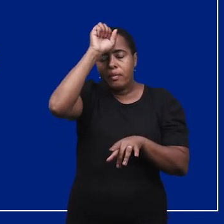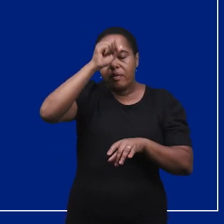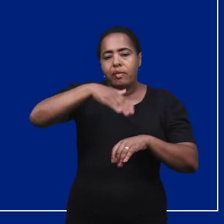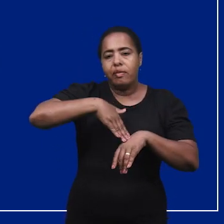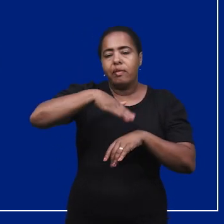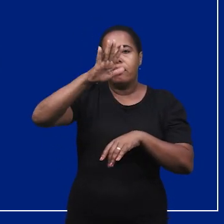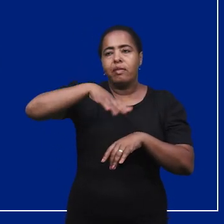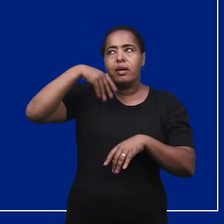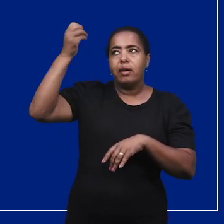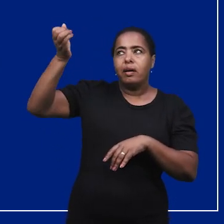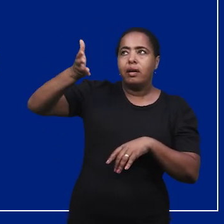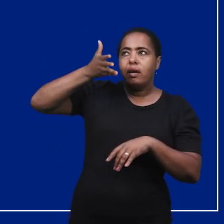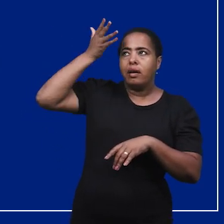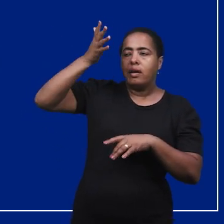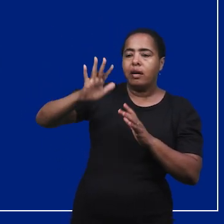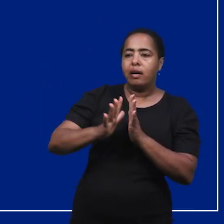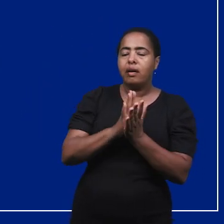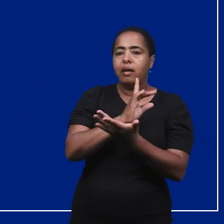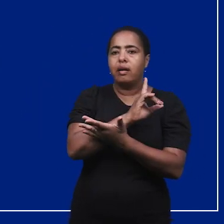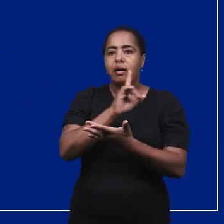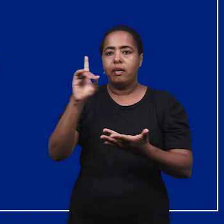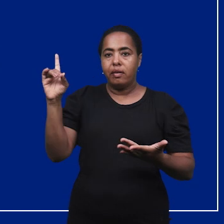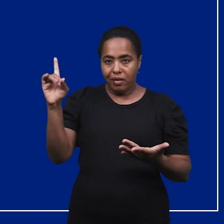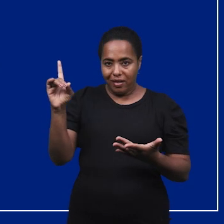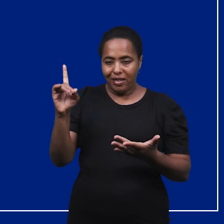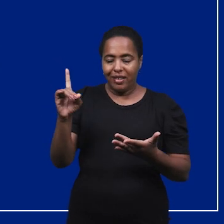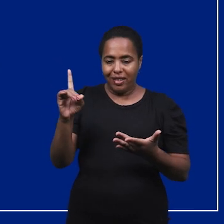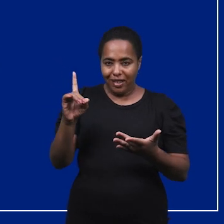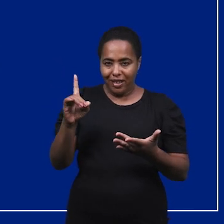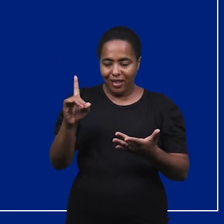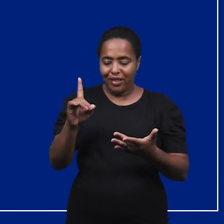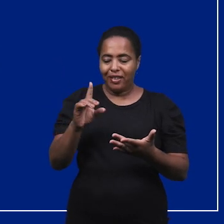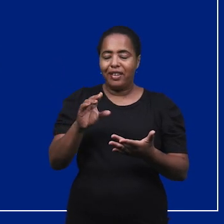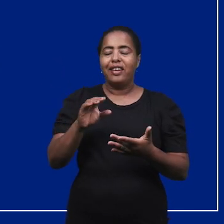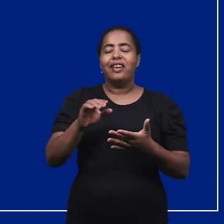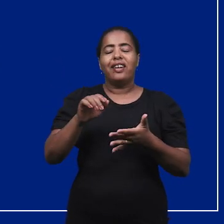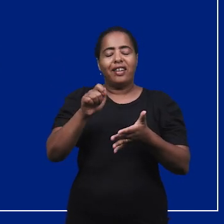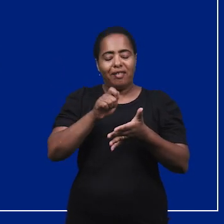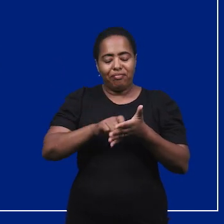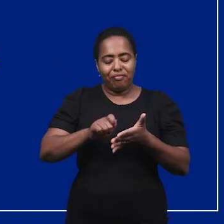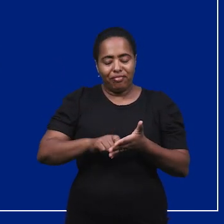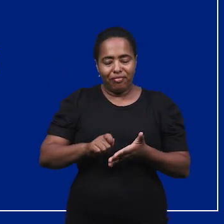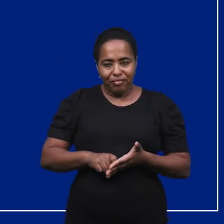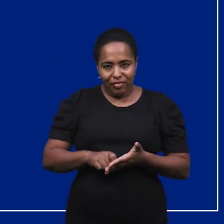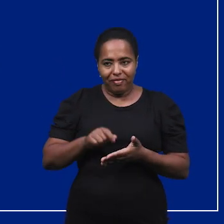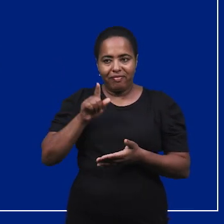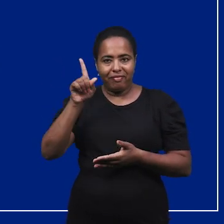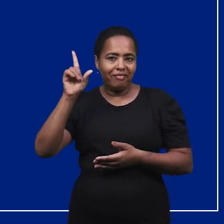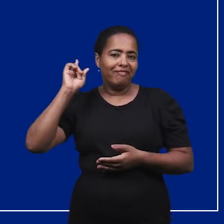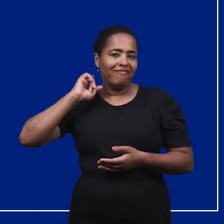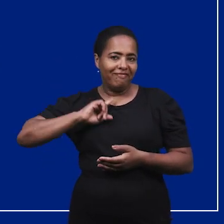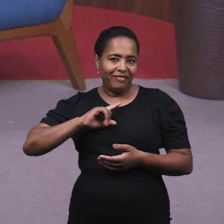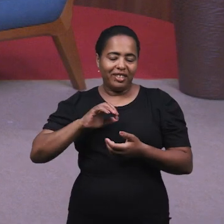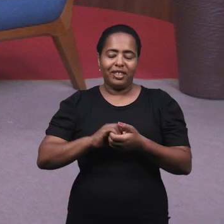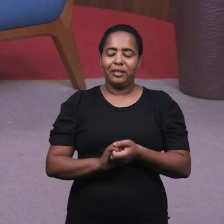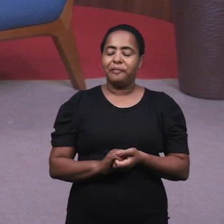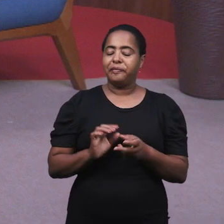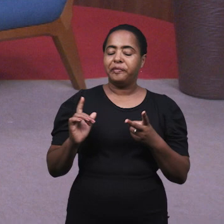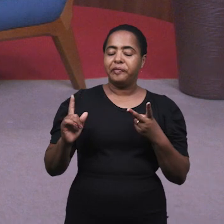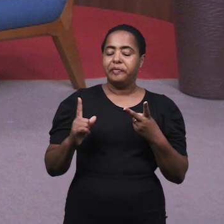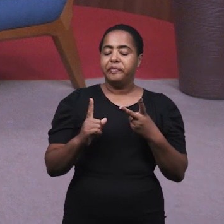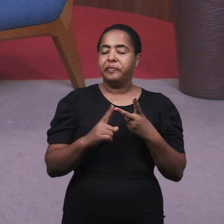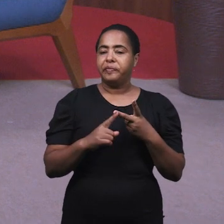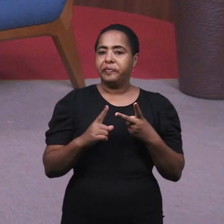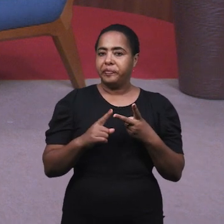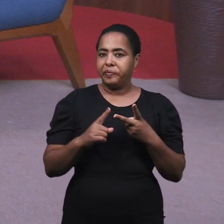amène à comprendre davantage sur la révélation de la parole de Dieu. Ce que nous a écrit Bianca Lourenço dans l'État de